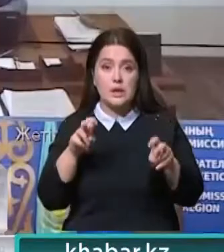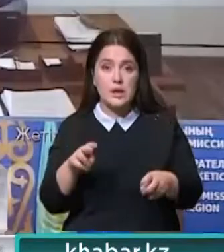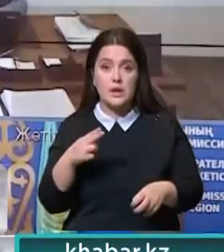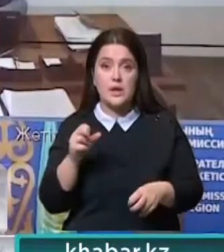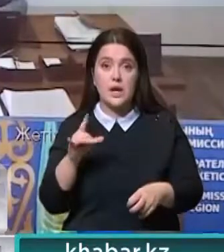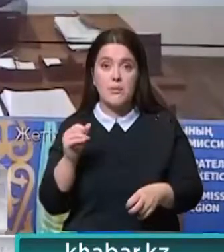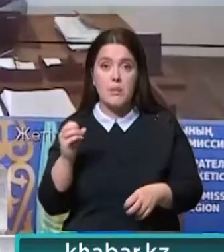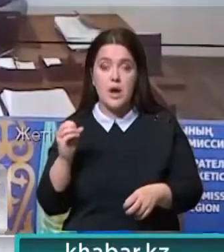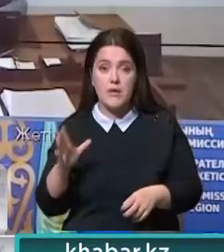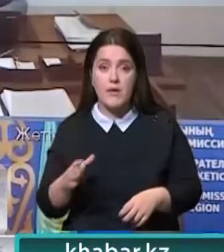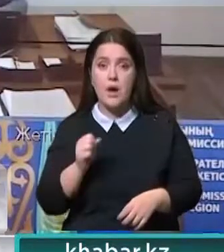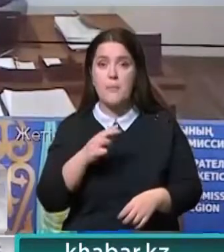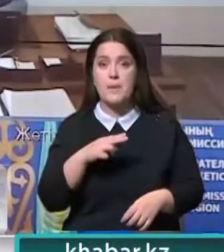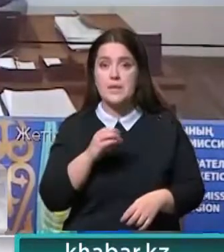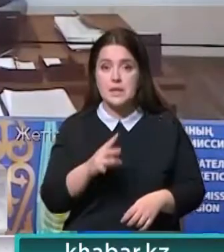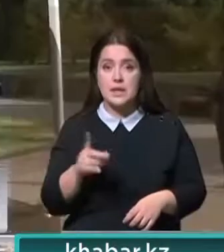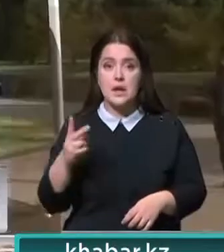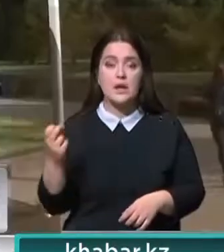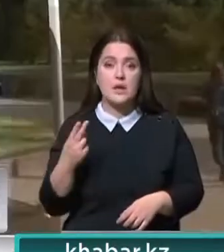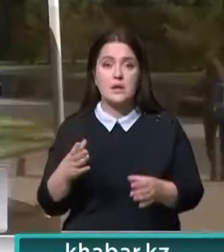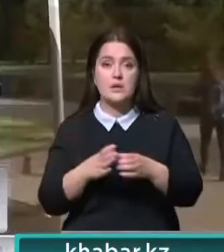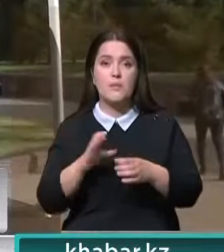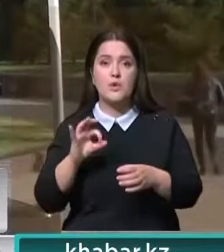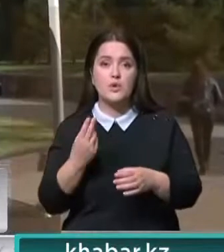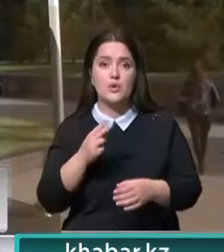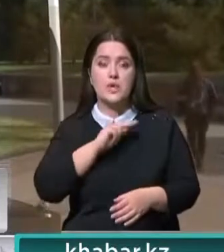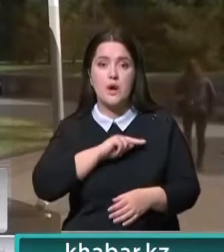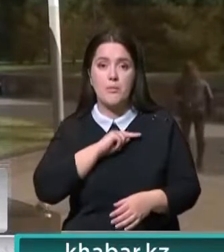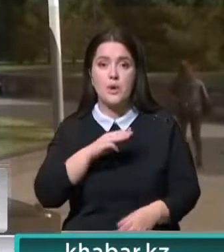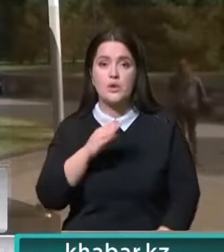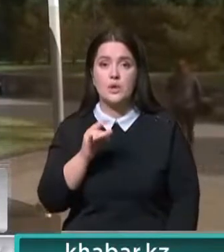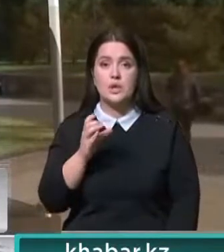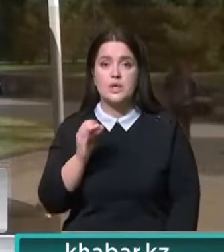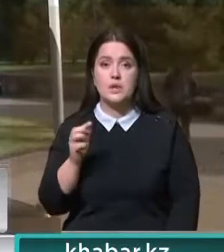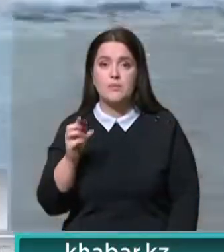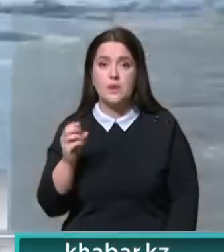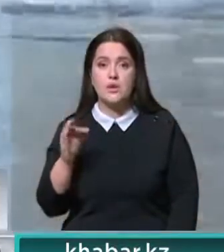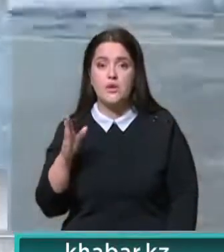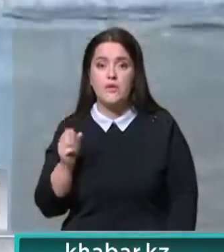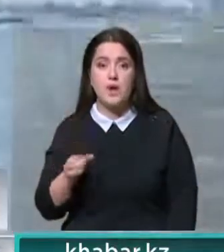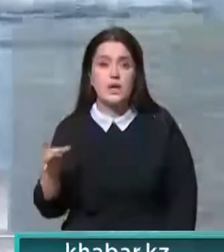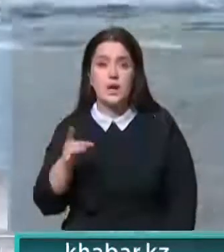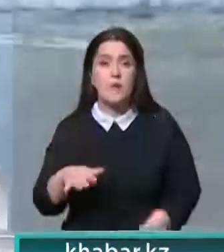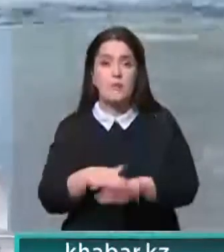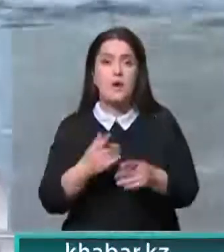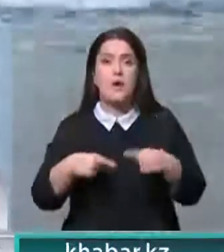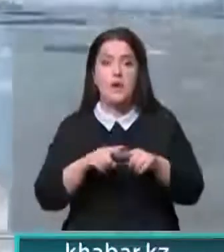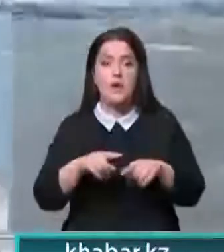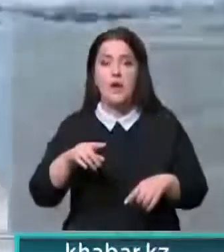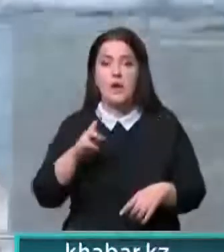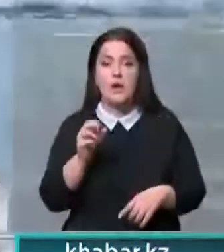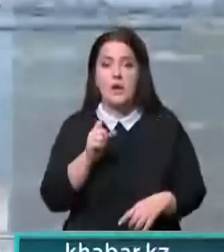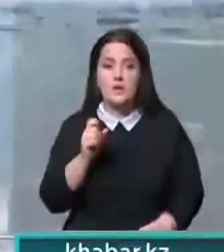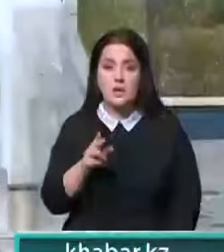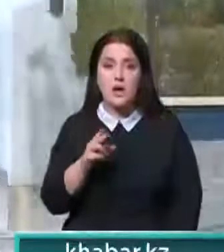Харагат Абдиен от Национального альянса профессиональных социальных работников, Салтанат Турсымбекова от Республиканского общественного объединения Казах